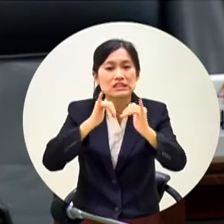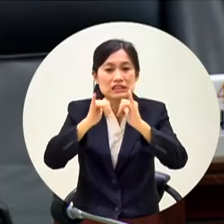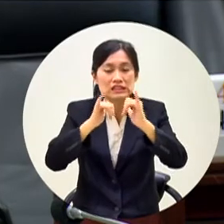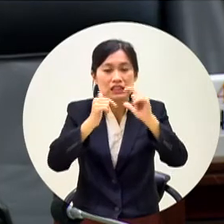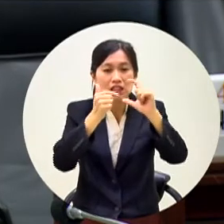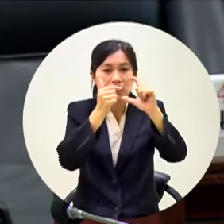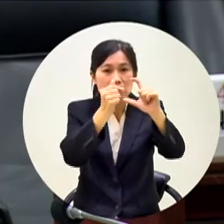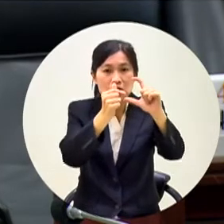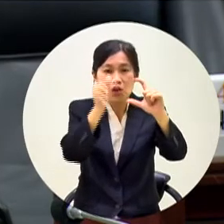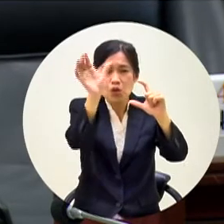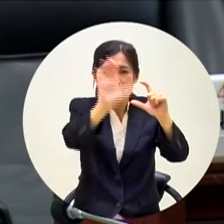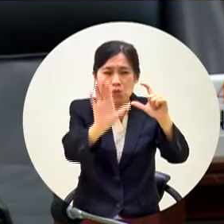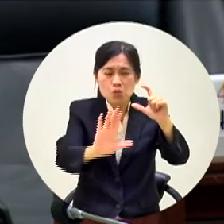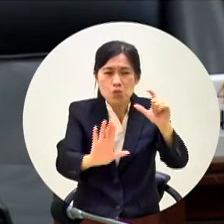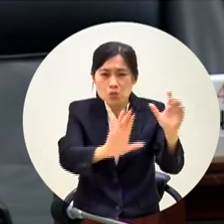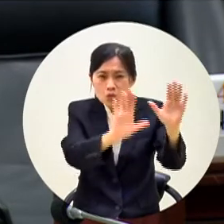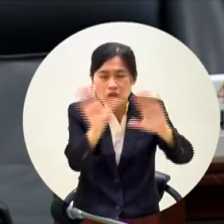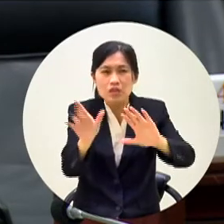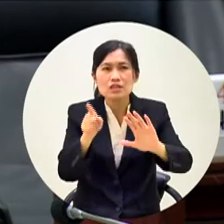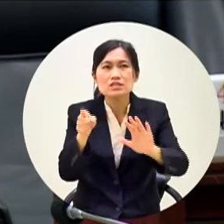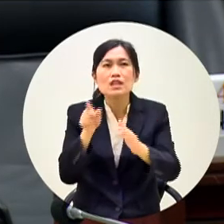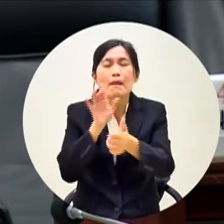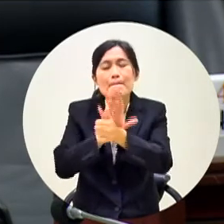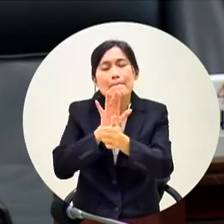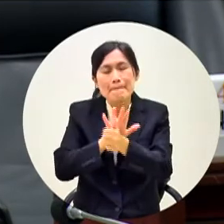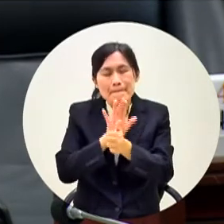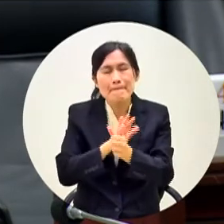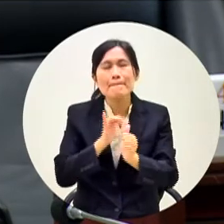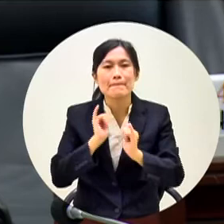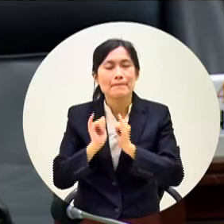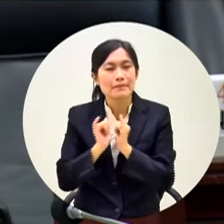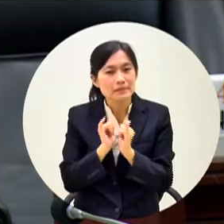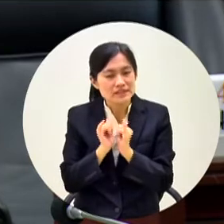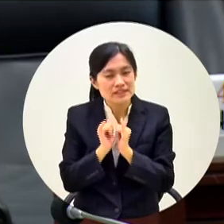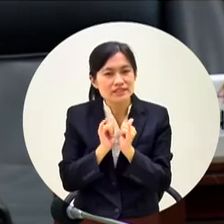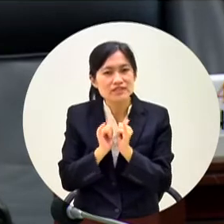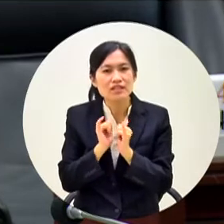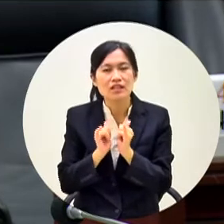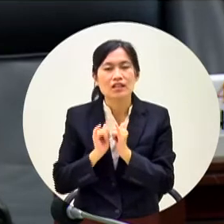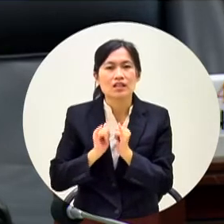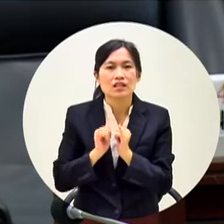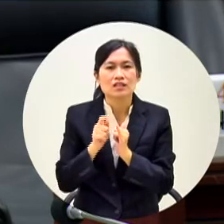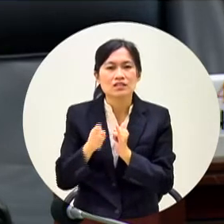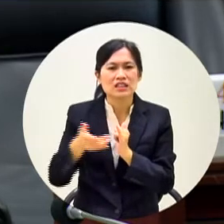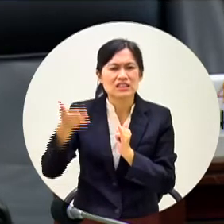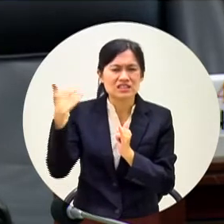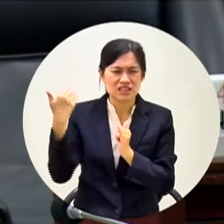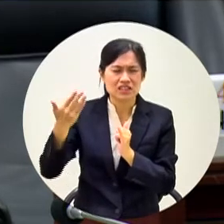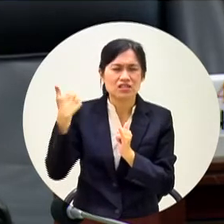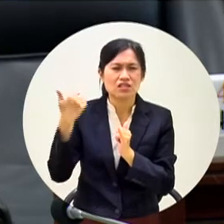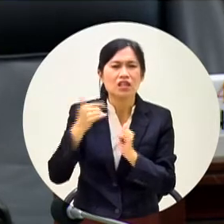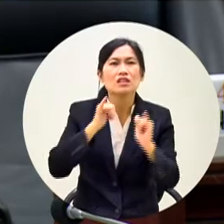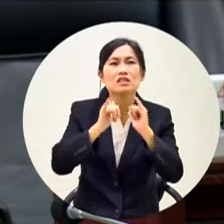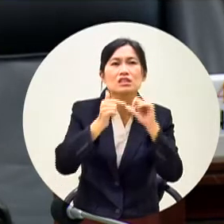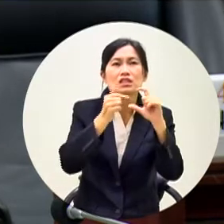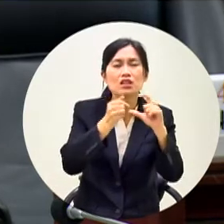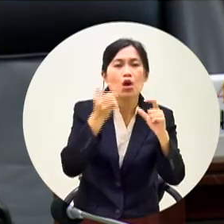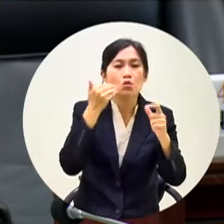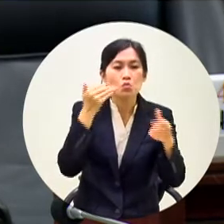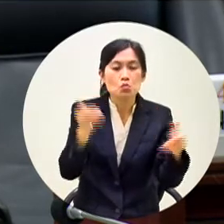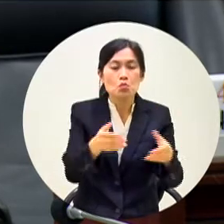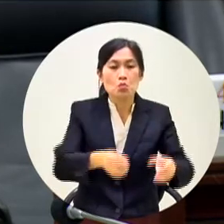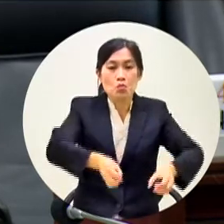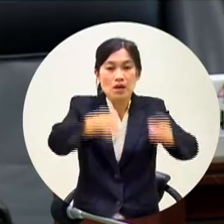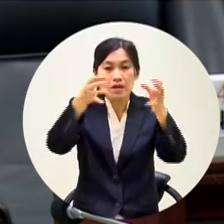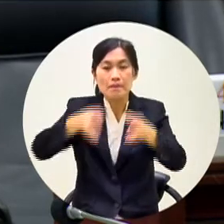这嘛是替人处替俺这民众哦处理一个，尤其因过去我知影社区啦起厝起好，啊